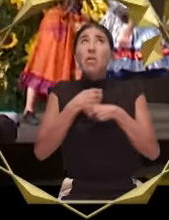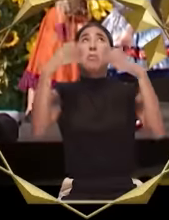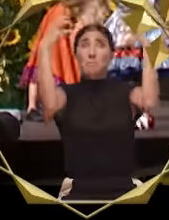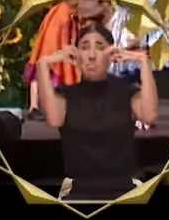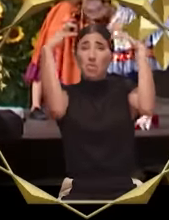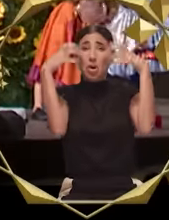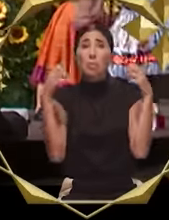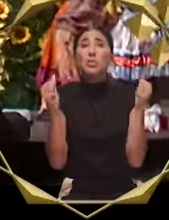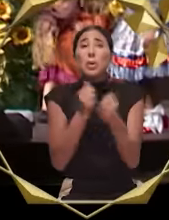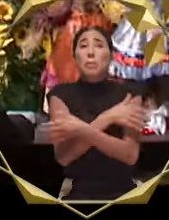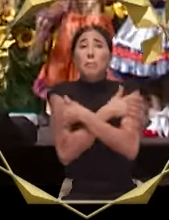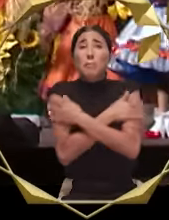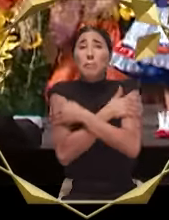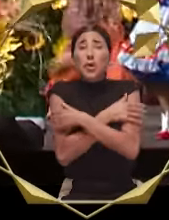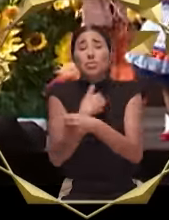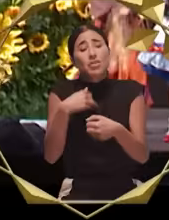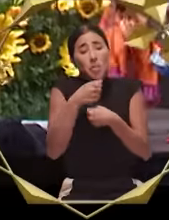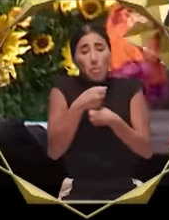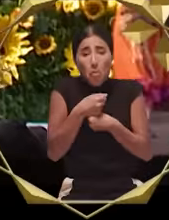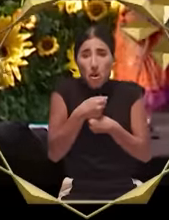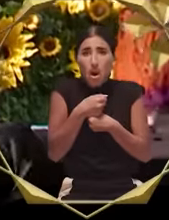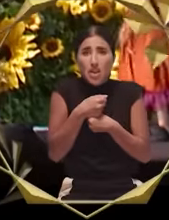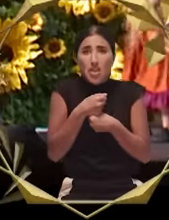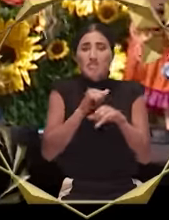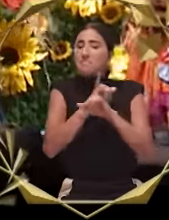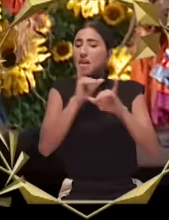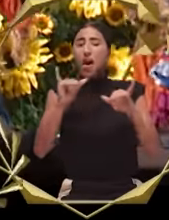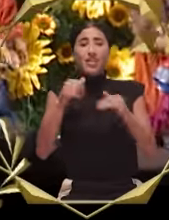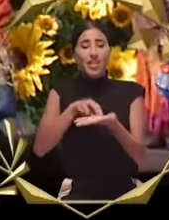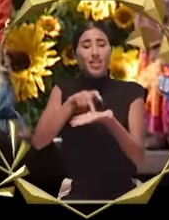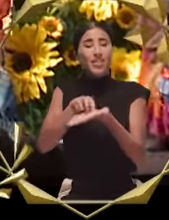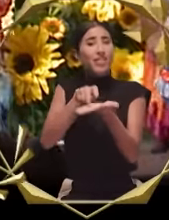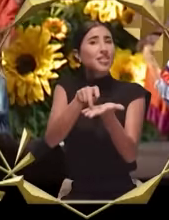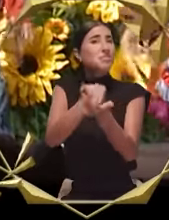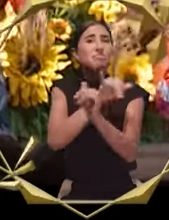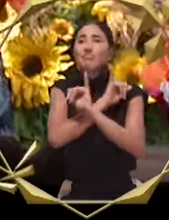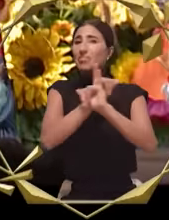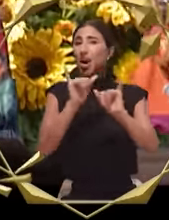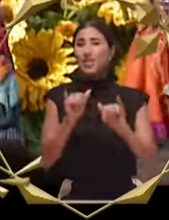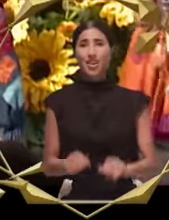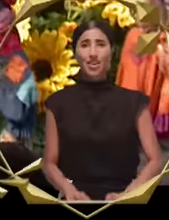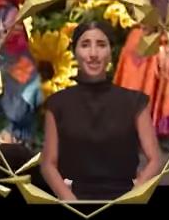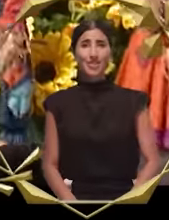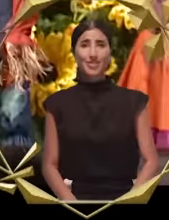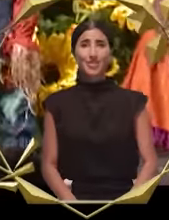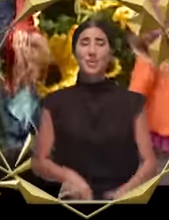ترشني الأمطار رش، أبقى واقفة بلا